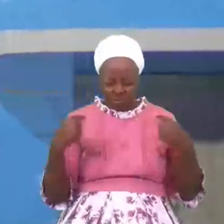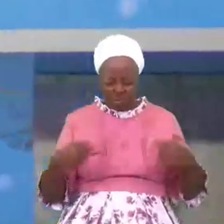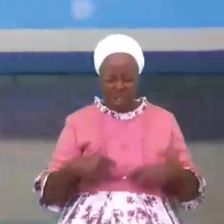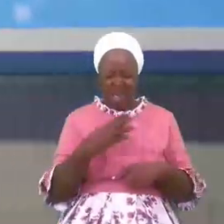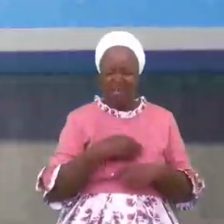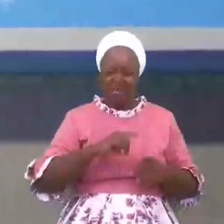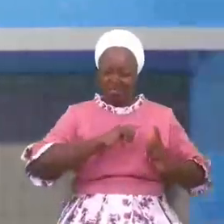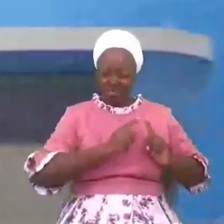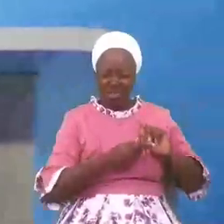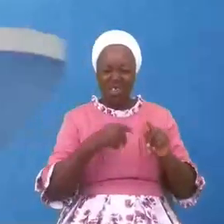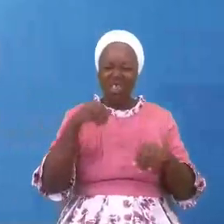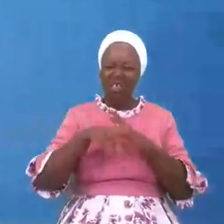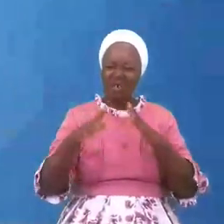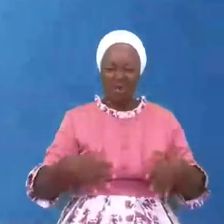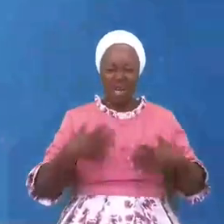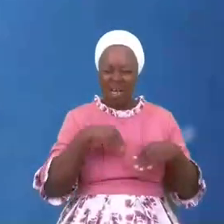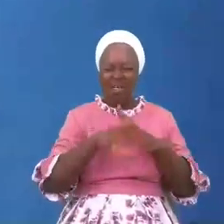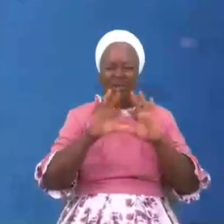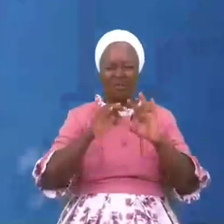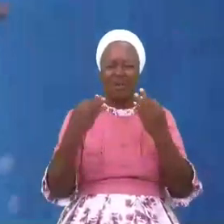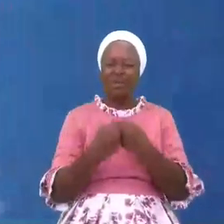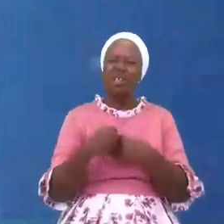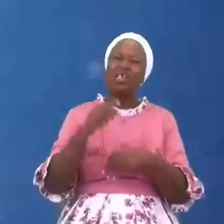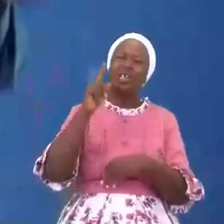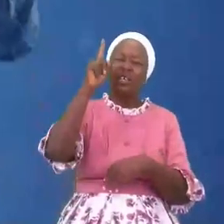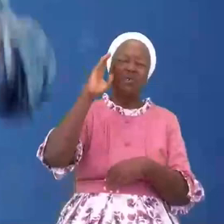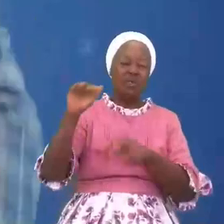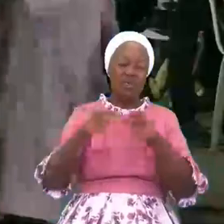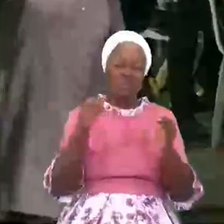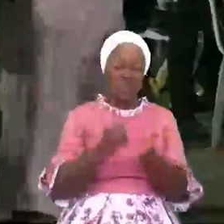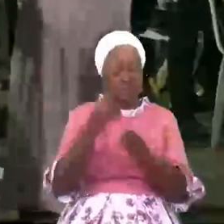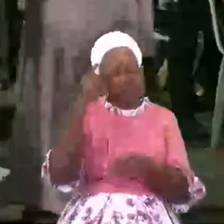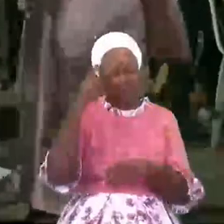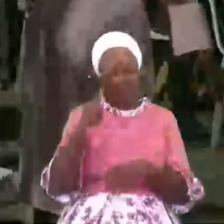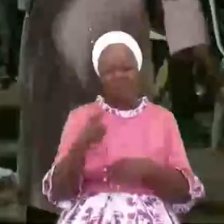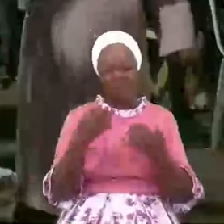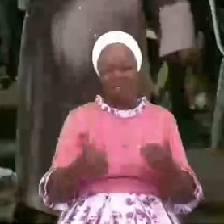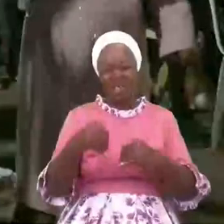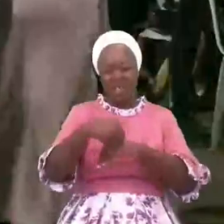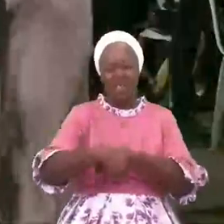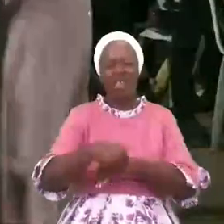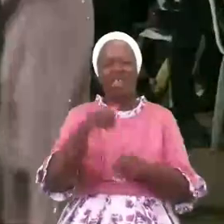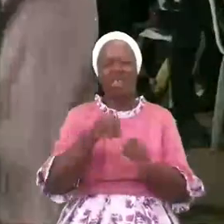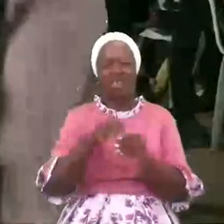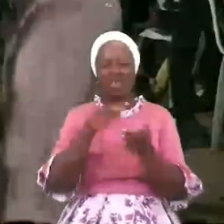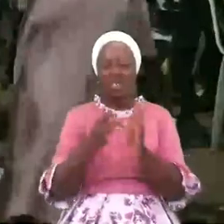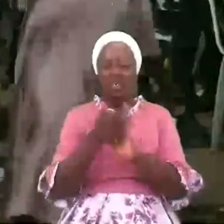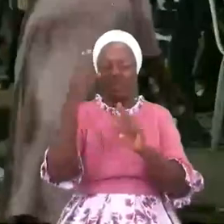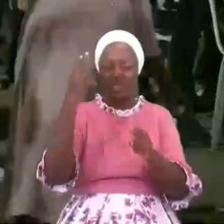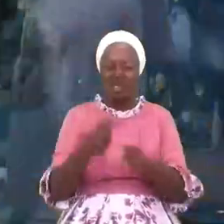les agonies de ta vie et dans ta famille, il va tout réparer ce soir pour toi au nom